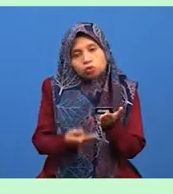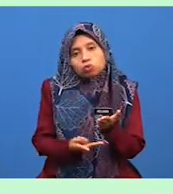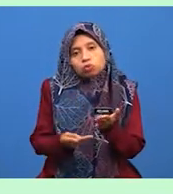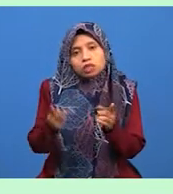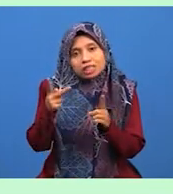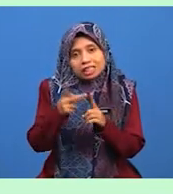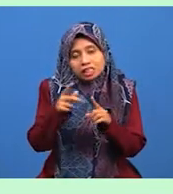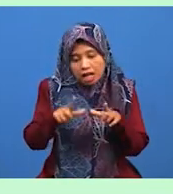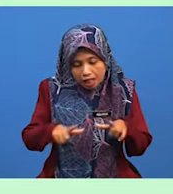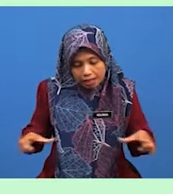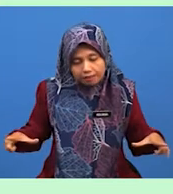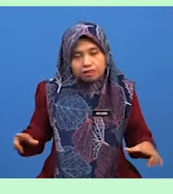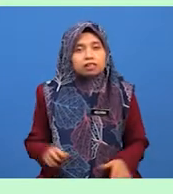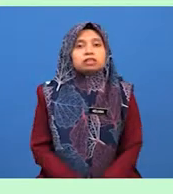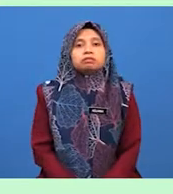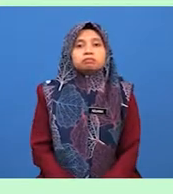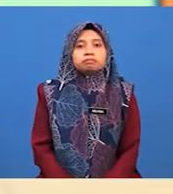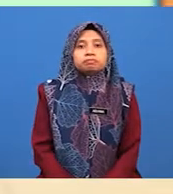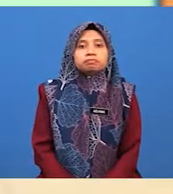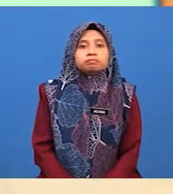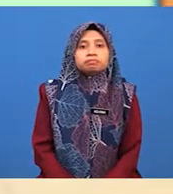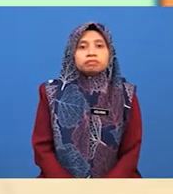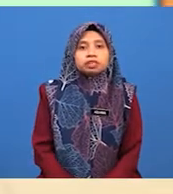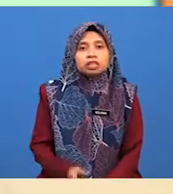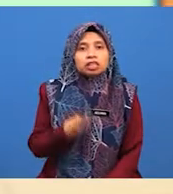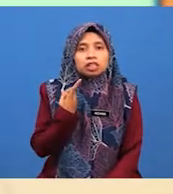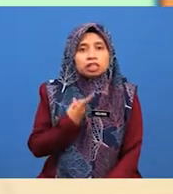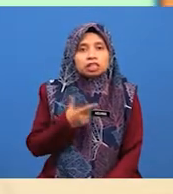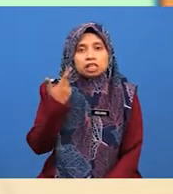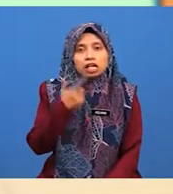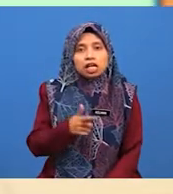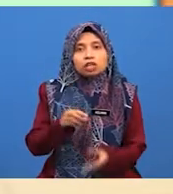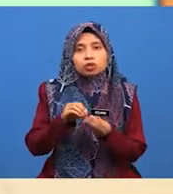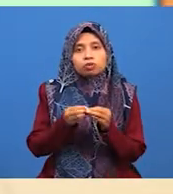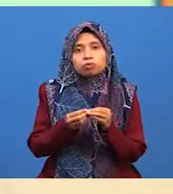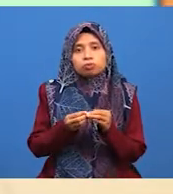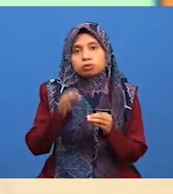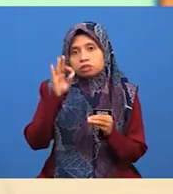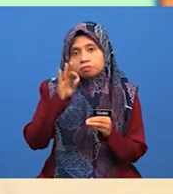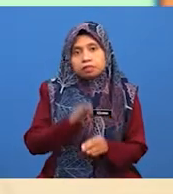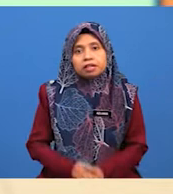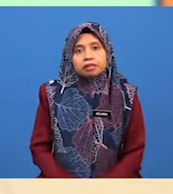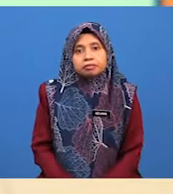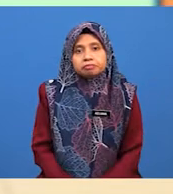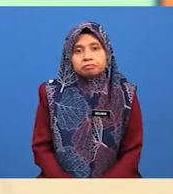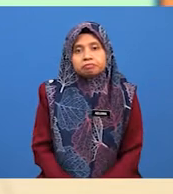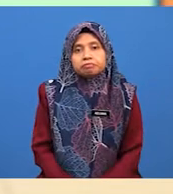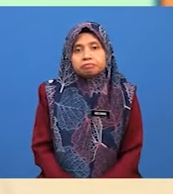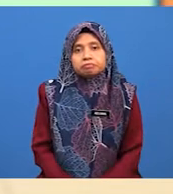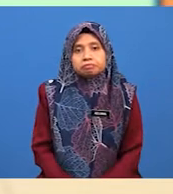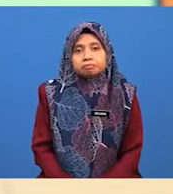terjatuh ke lantai. Jom kita lihat soalan yang ke-9 pula.